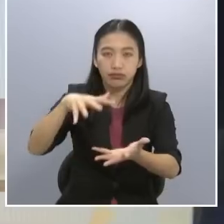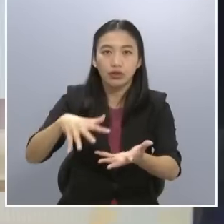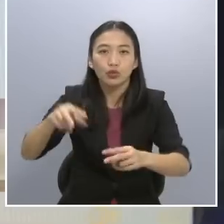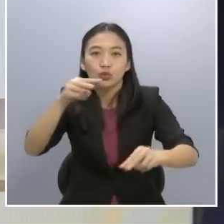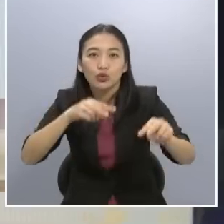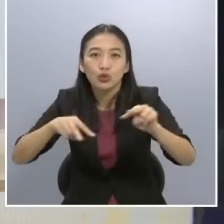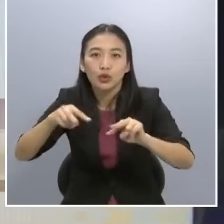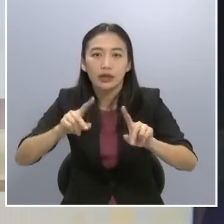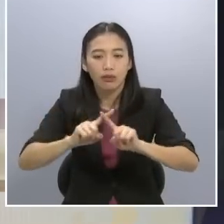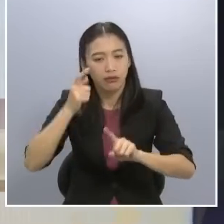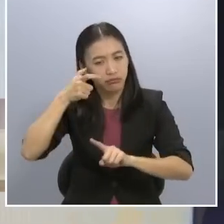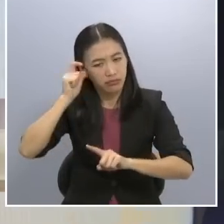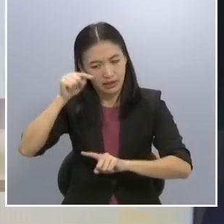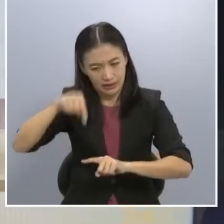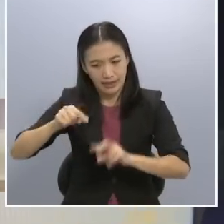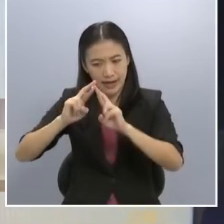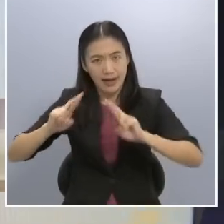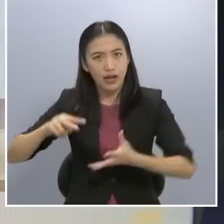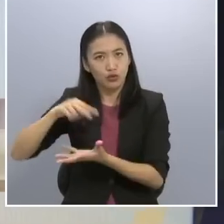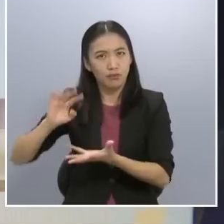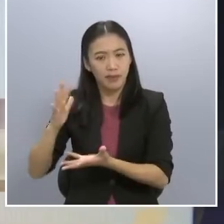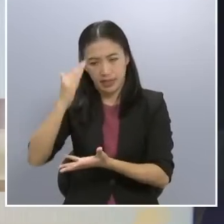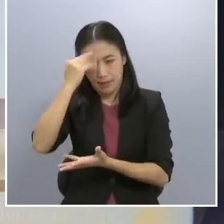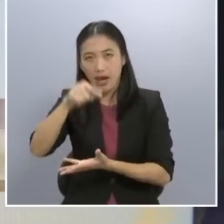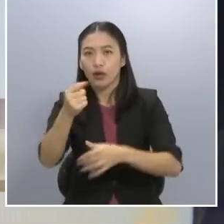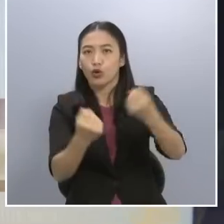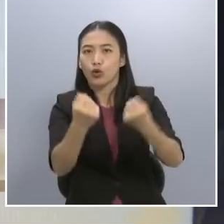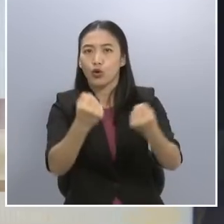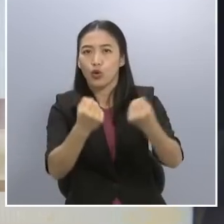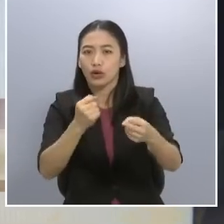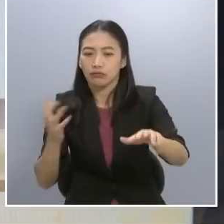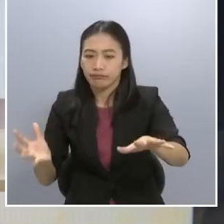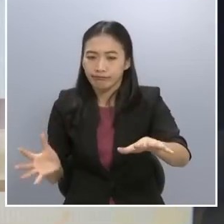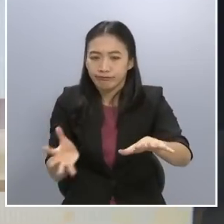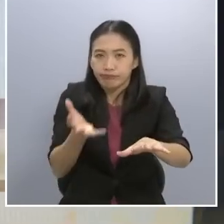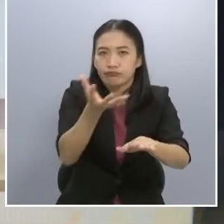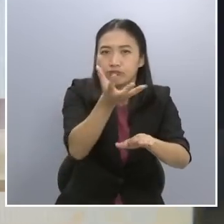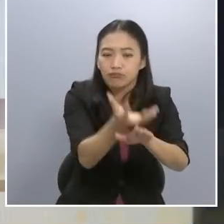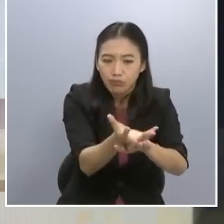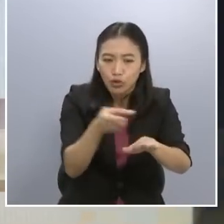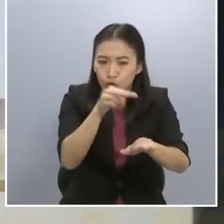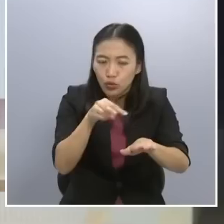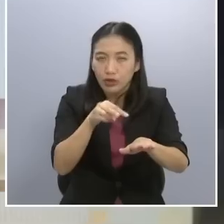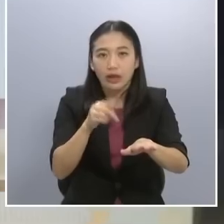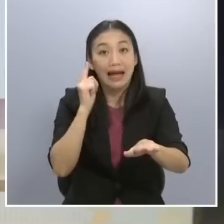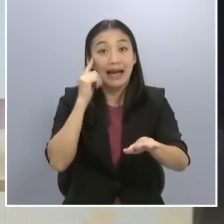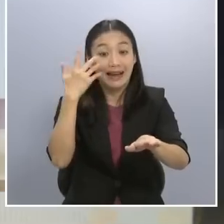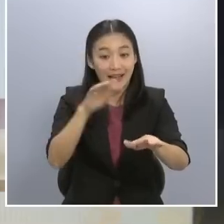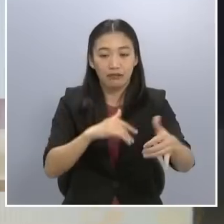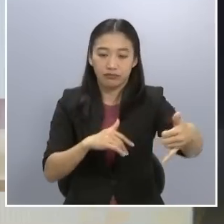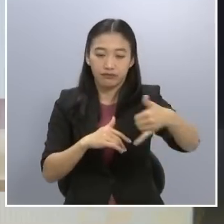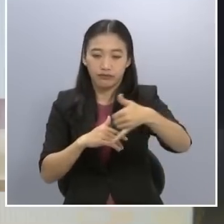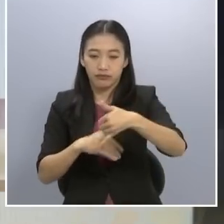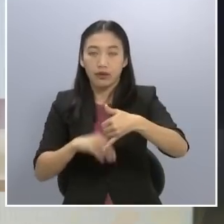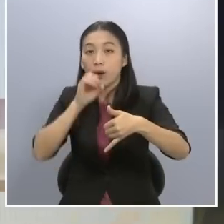ฏว่ากลับมาบอกป้าว่าของปลอมแล้วก็จะดำเนินคดีอะไรก็ว่ากันไปกลับเรียกขึ้นรถตู้